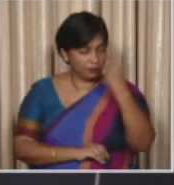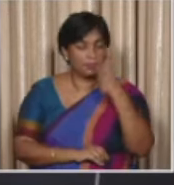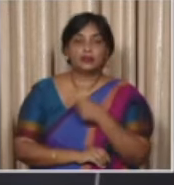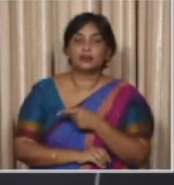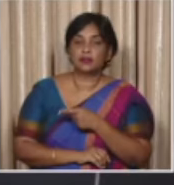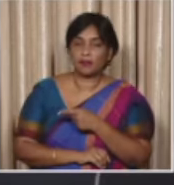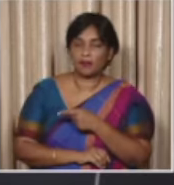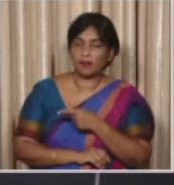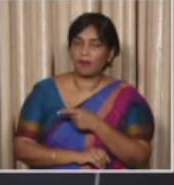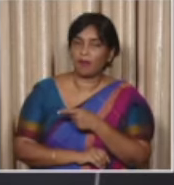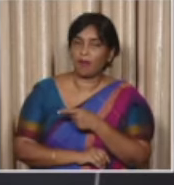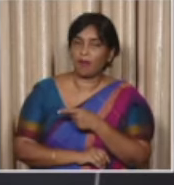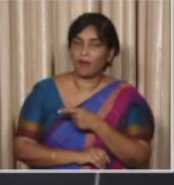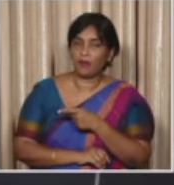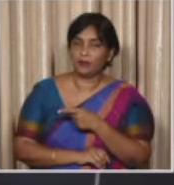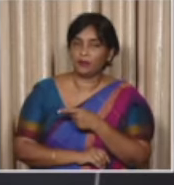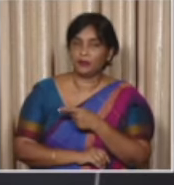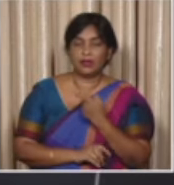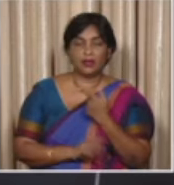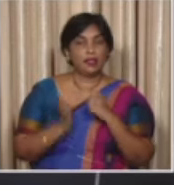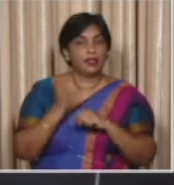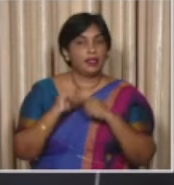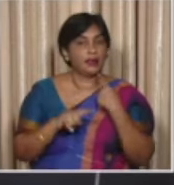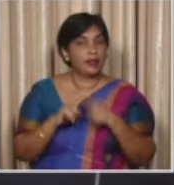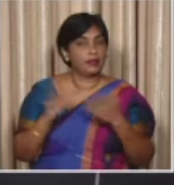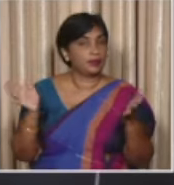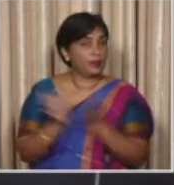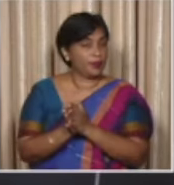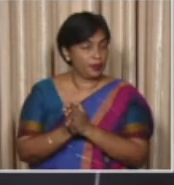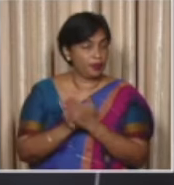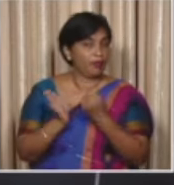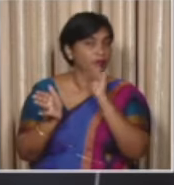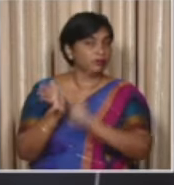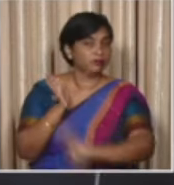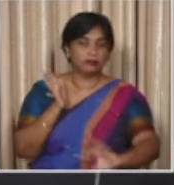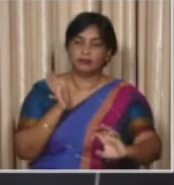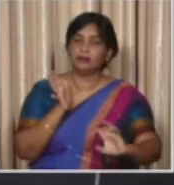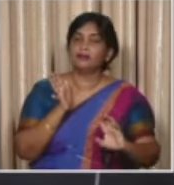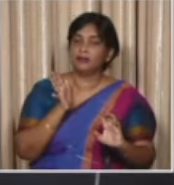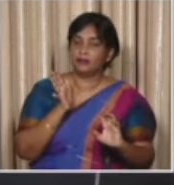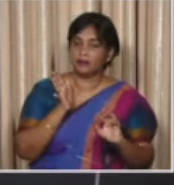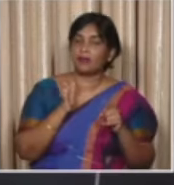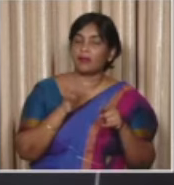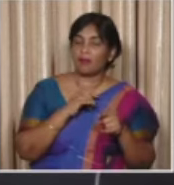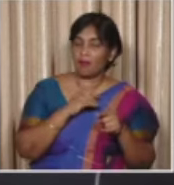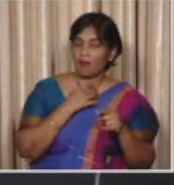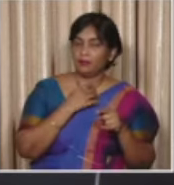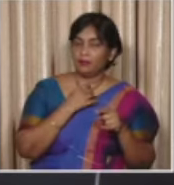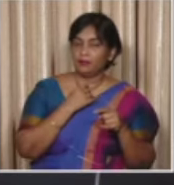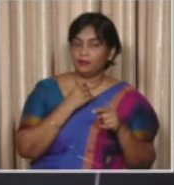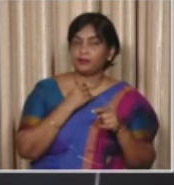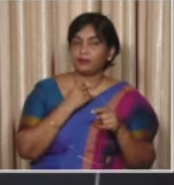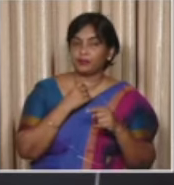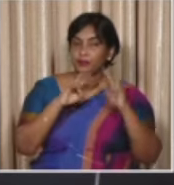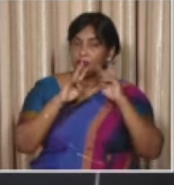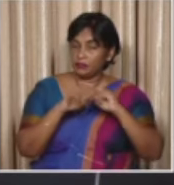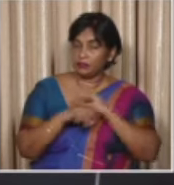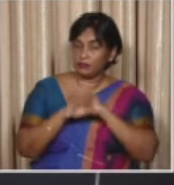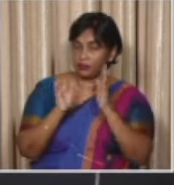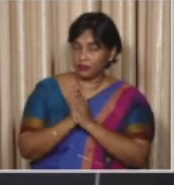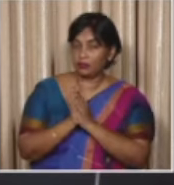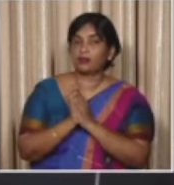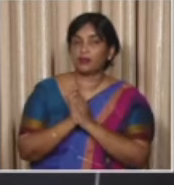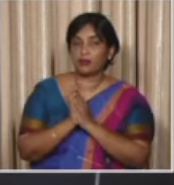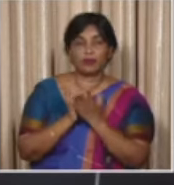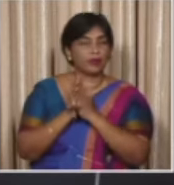එයාගේ ඉන්කම් ටැක්ස් එකට එකතු වෙනකොට ඒ මුළු අධ්‍යයන දීමනා සහ රිසර්ච් ඇලවන්ස් එක